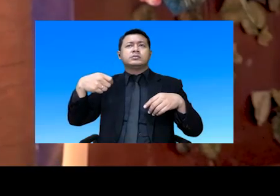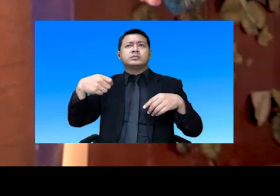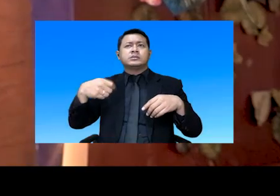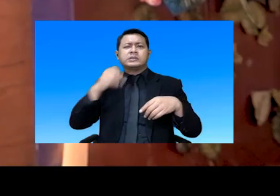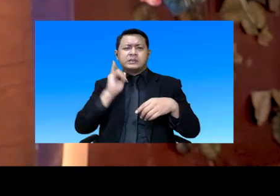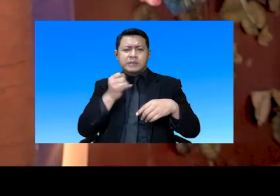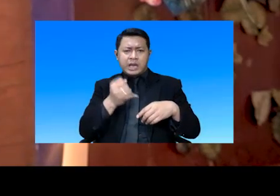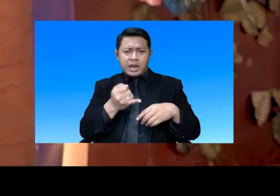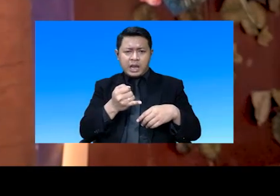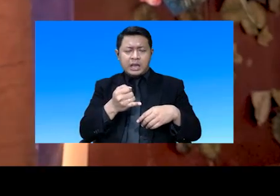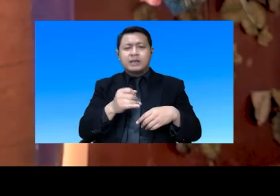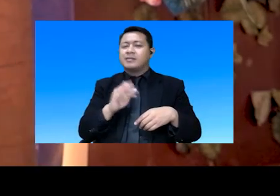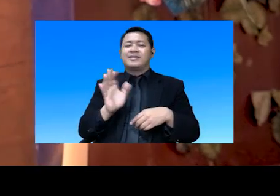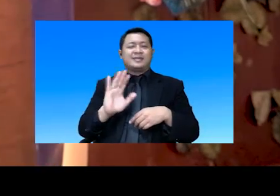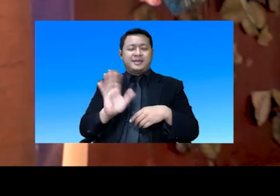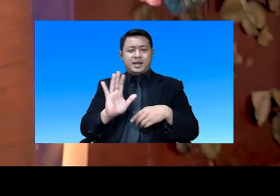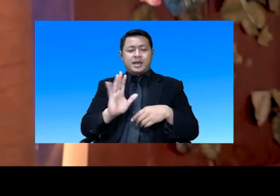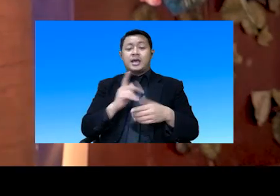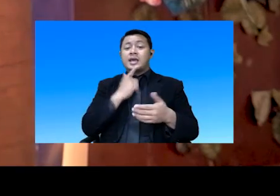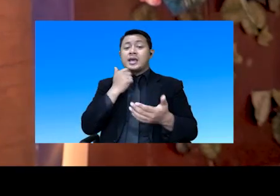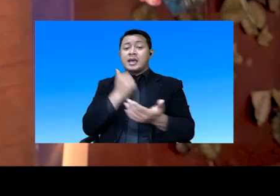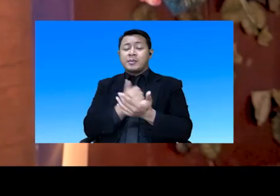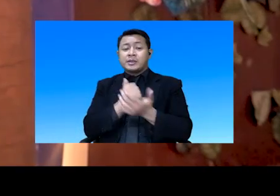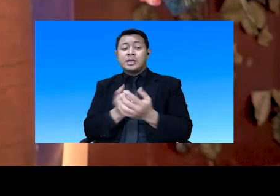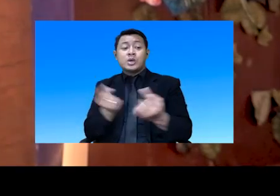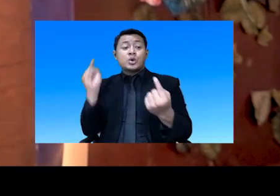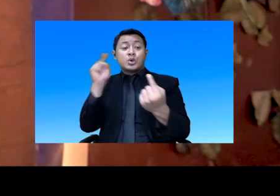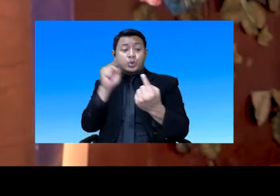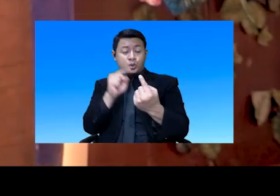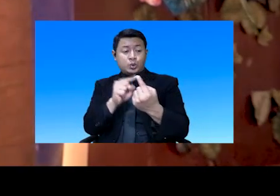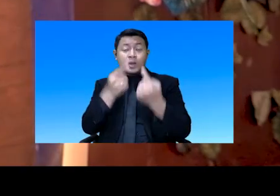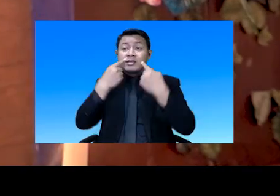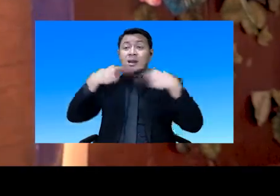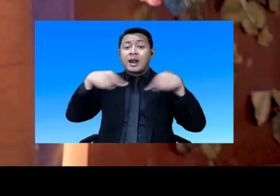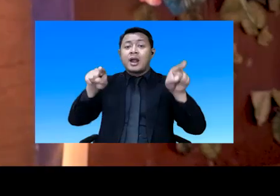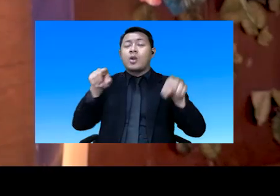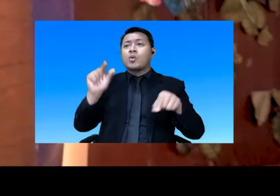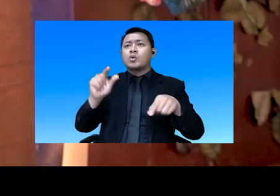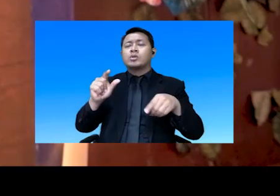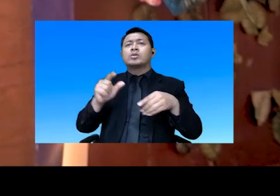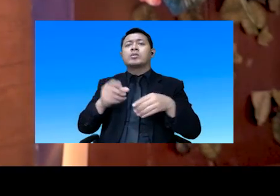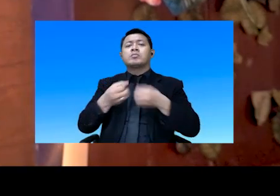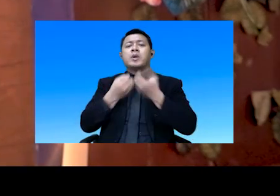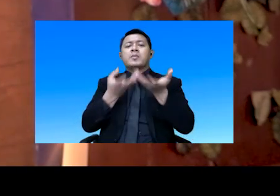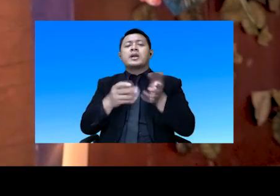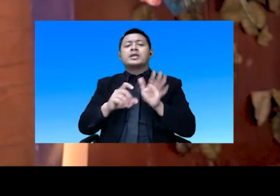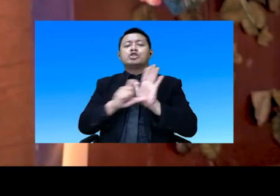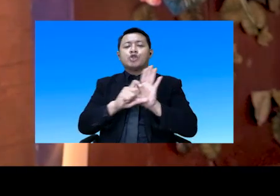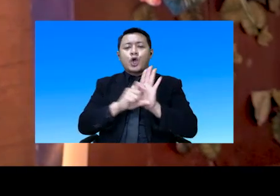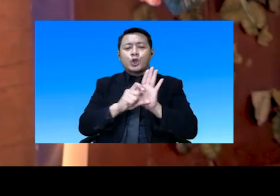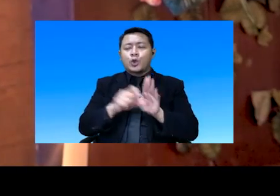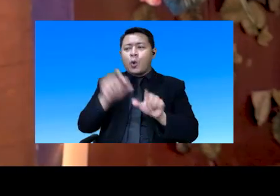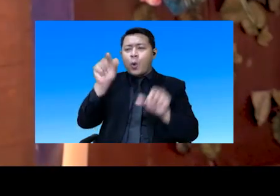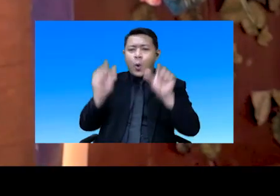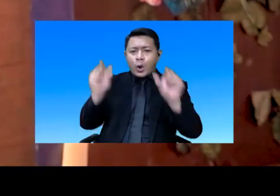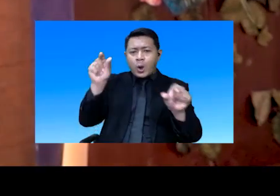salah. Ketika tujuan popularitas itu adalah untuk menginspirasi banyak orang